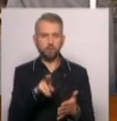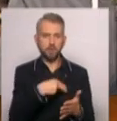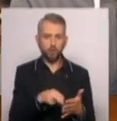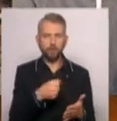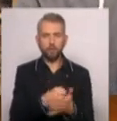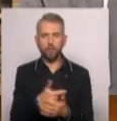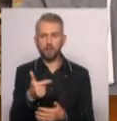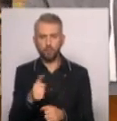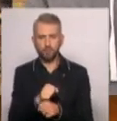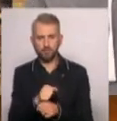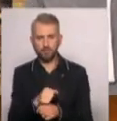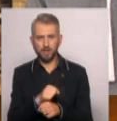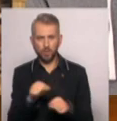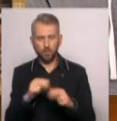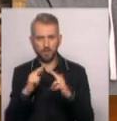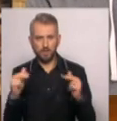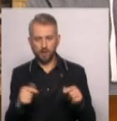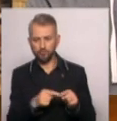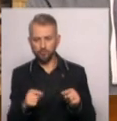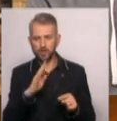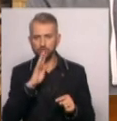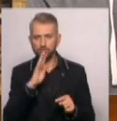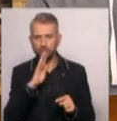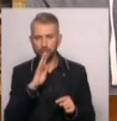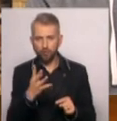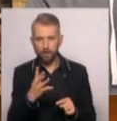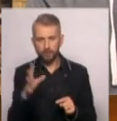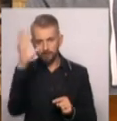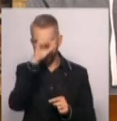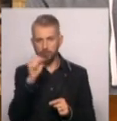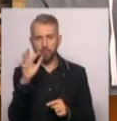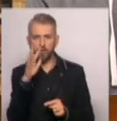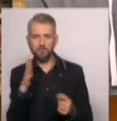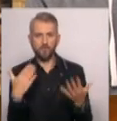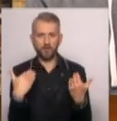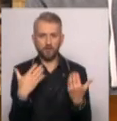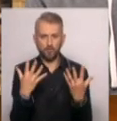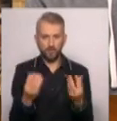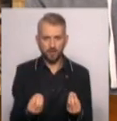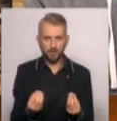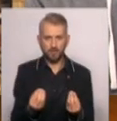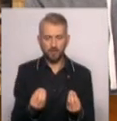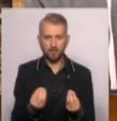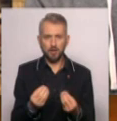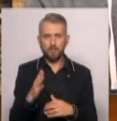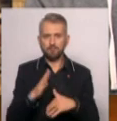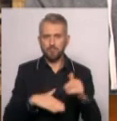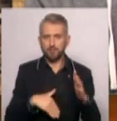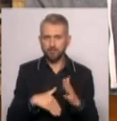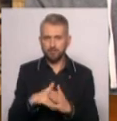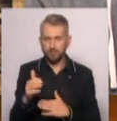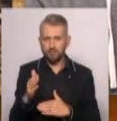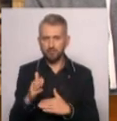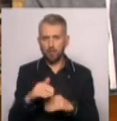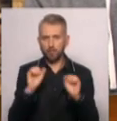Героев Днепра в течение этих 4 лет в ночное время и выходное время практически идет